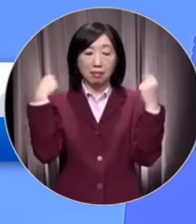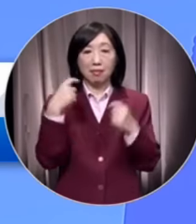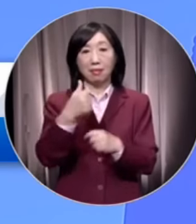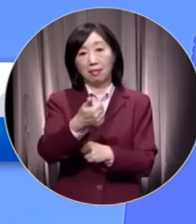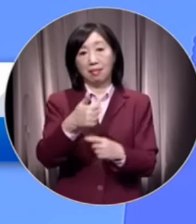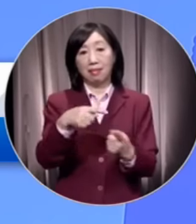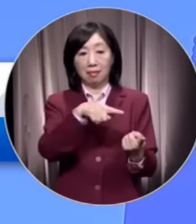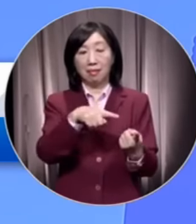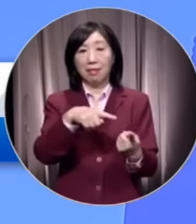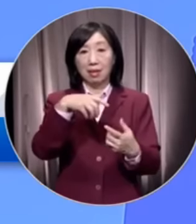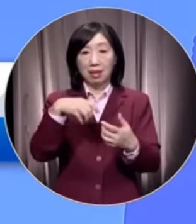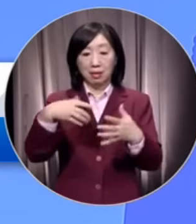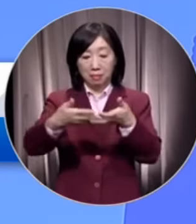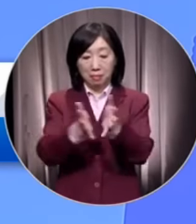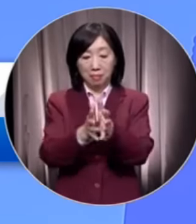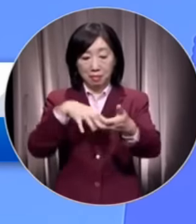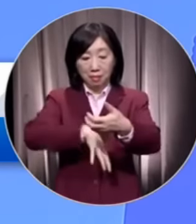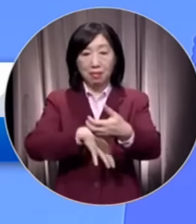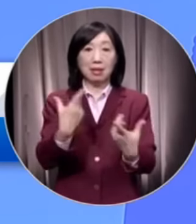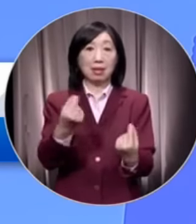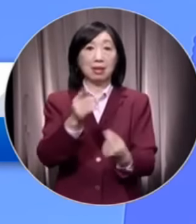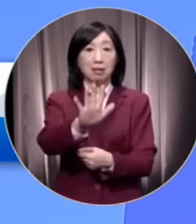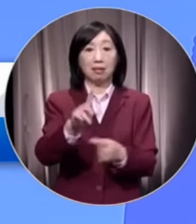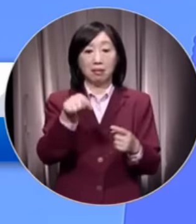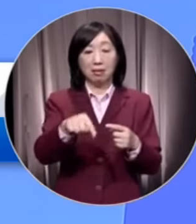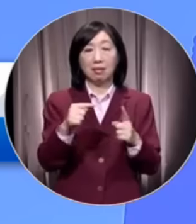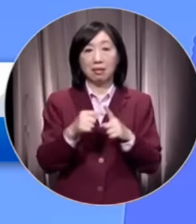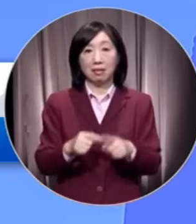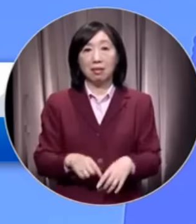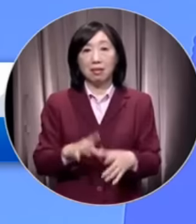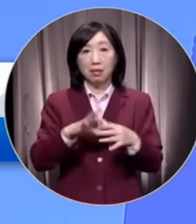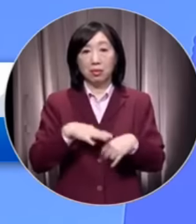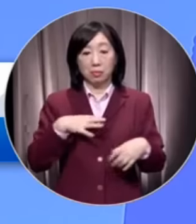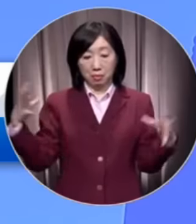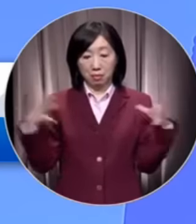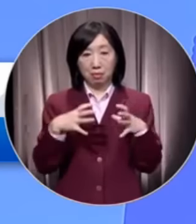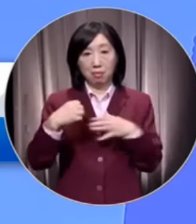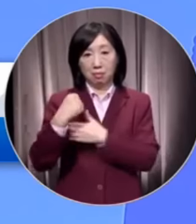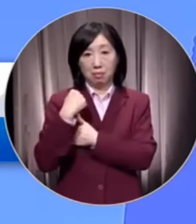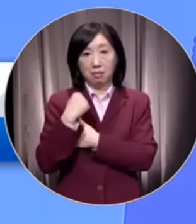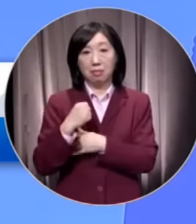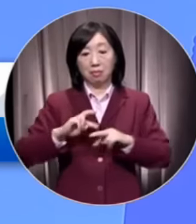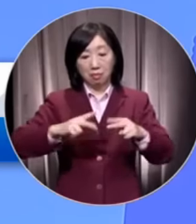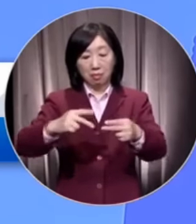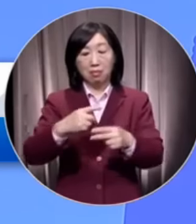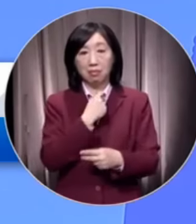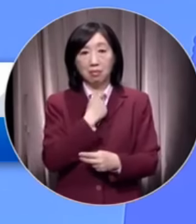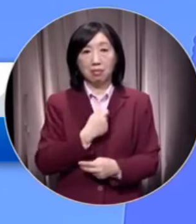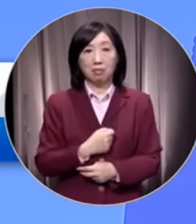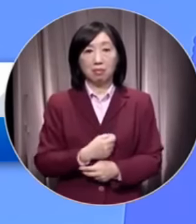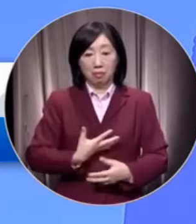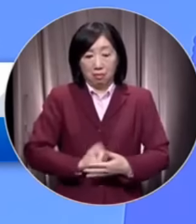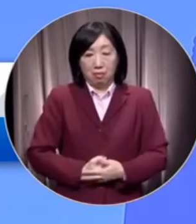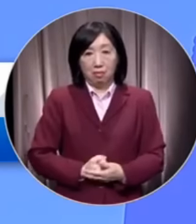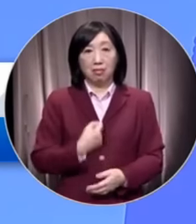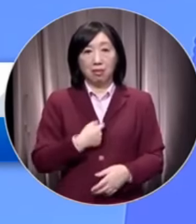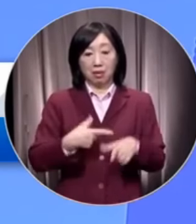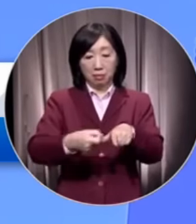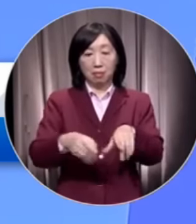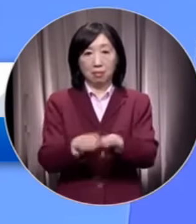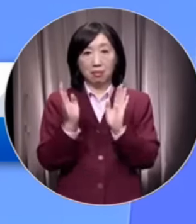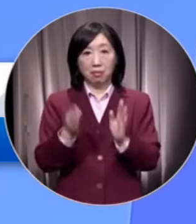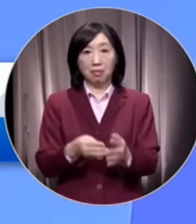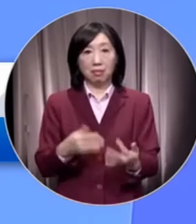所以这个是我们要同心协力，要不断的改革。我有这样的一个决心，一定是公开化、透明